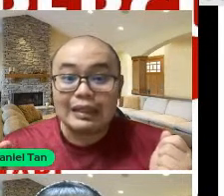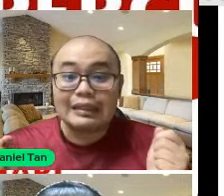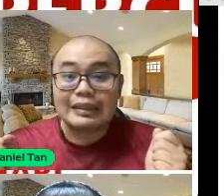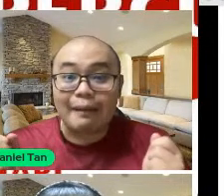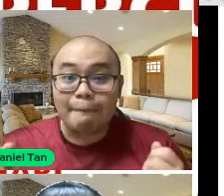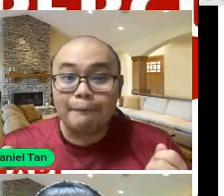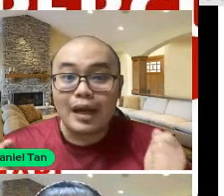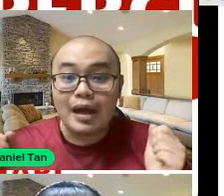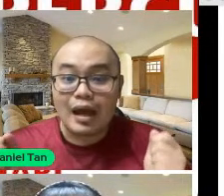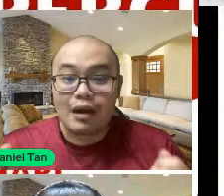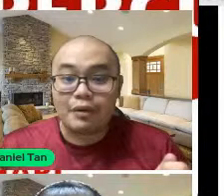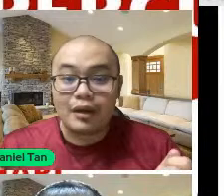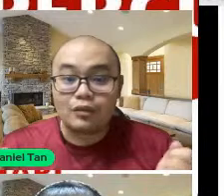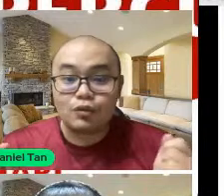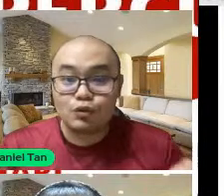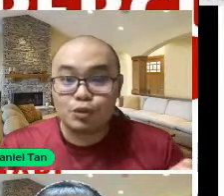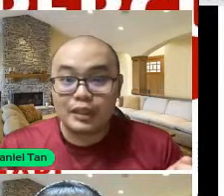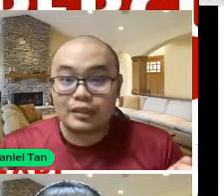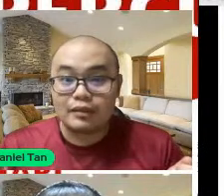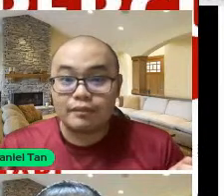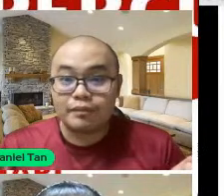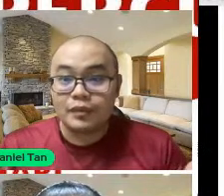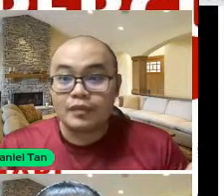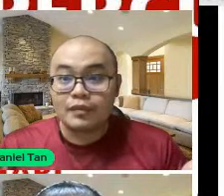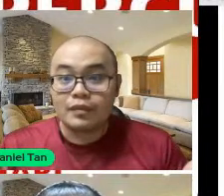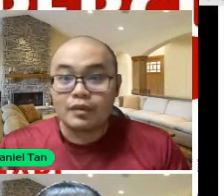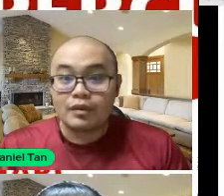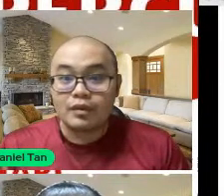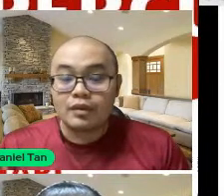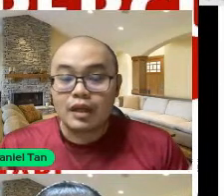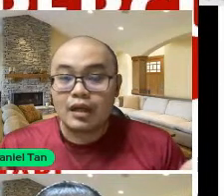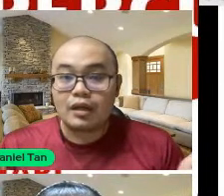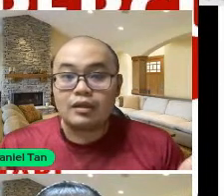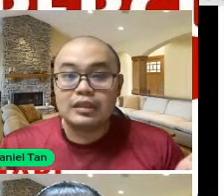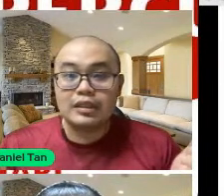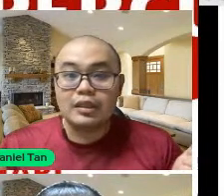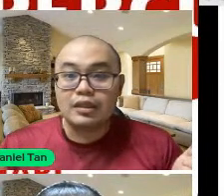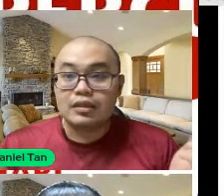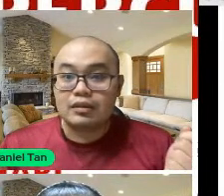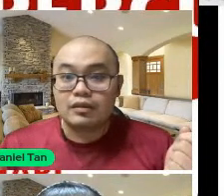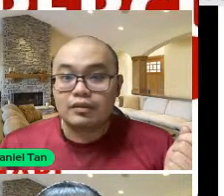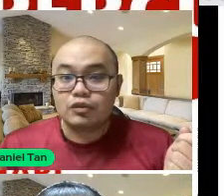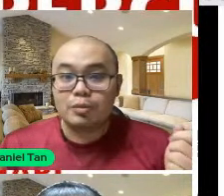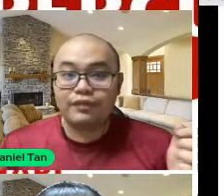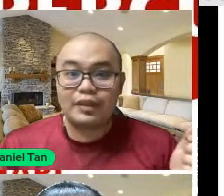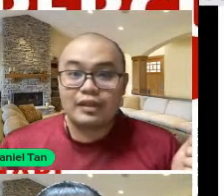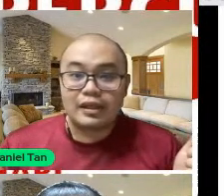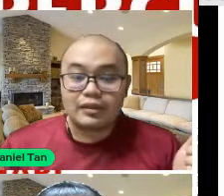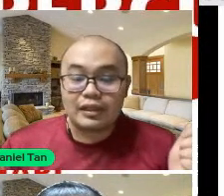kereta tanpa arah tujuan tidak Hai hak jadi Coba pikir lah